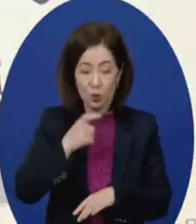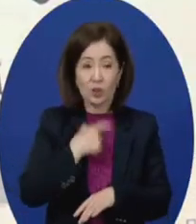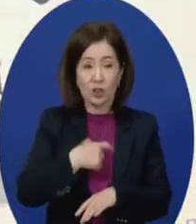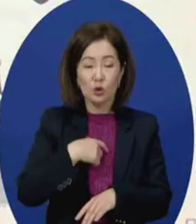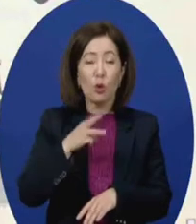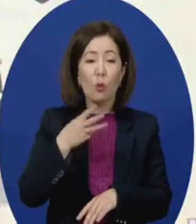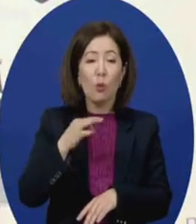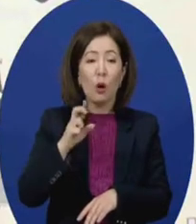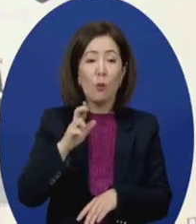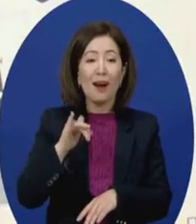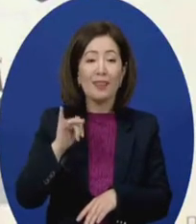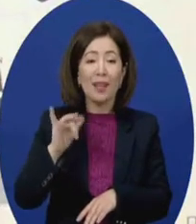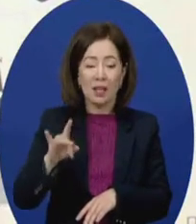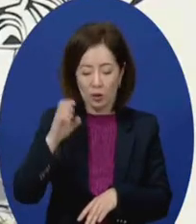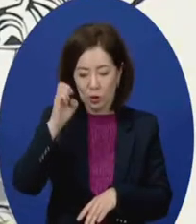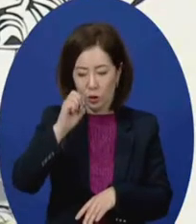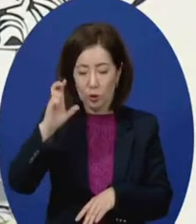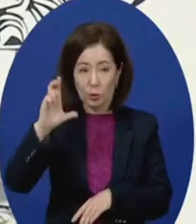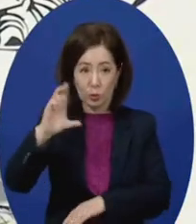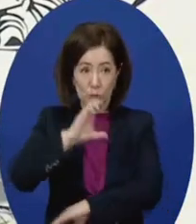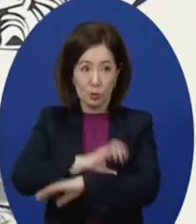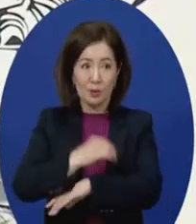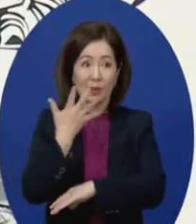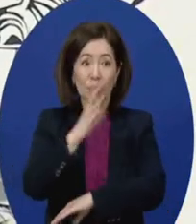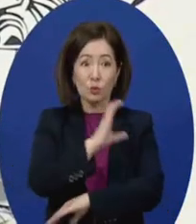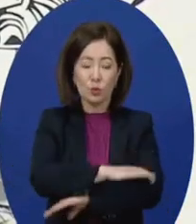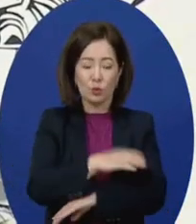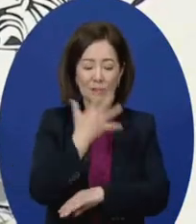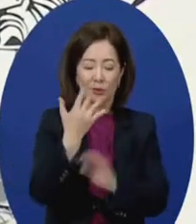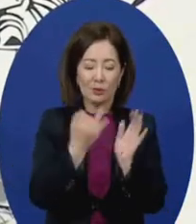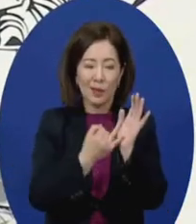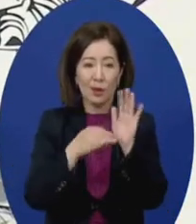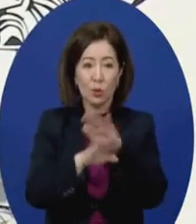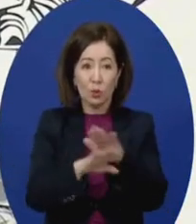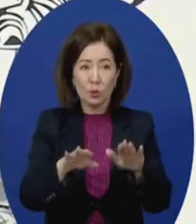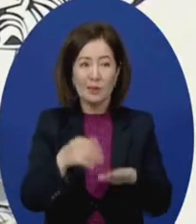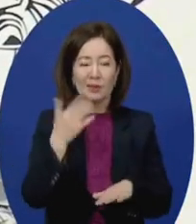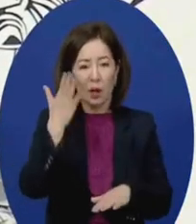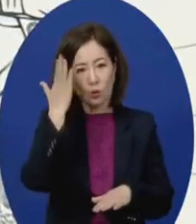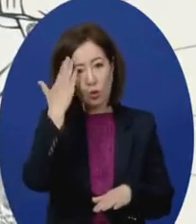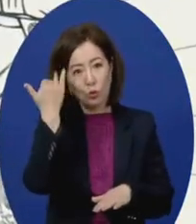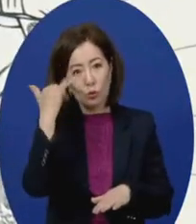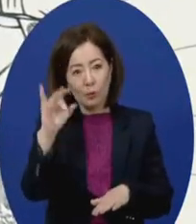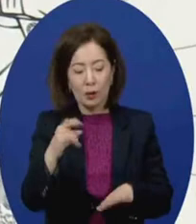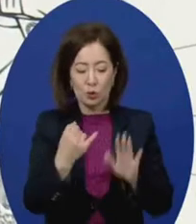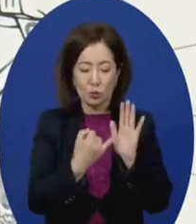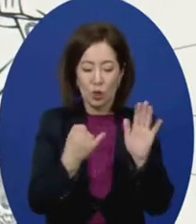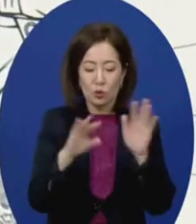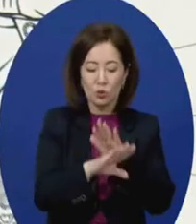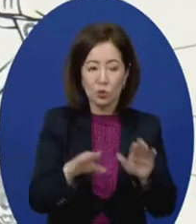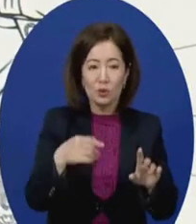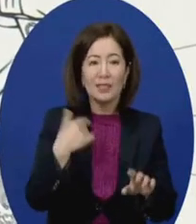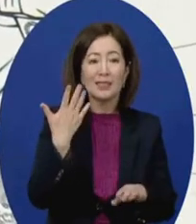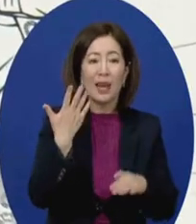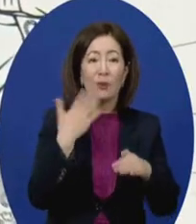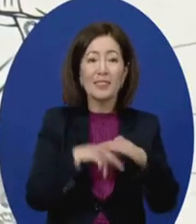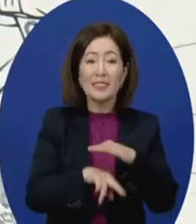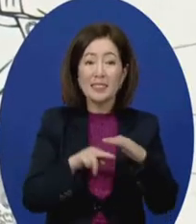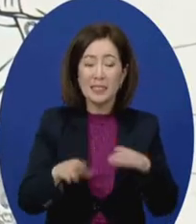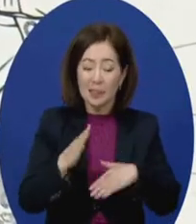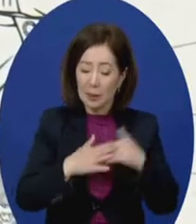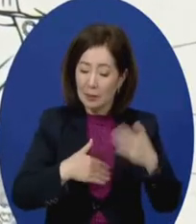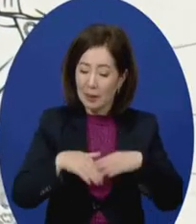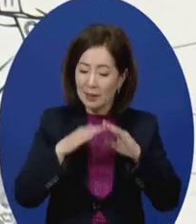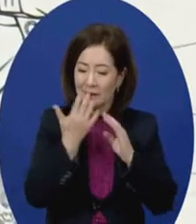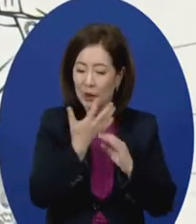Мөнхбаатар Хөвсгөл аймагт ерөнхий боловсролын 5 сургууль, 575 хүүхдийн 5 дотор байр, 600 хүүхдийн 5 цэцэрлэгийн барилга,